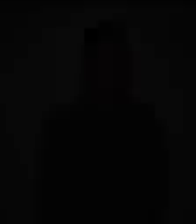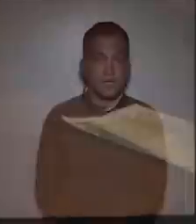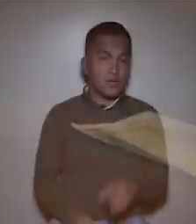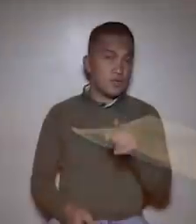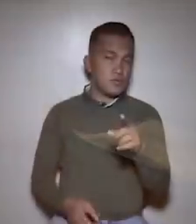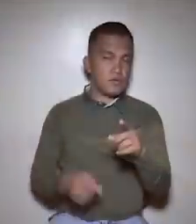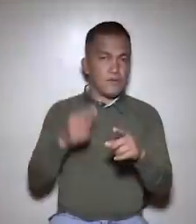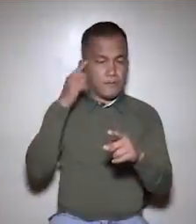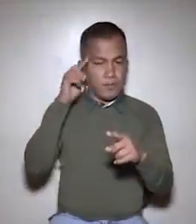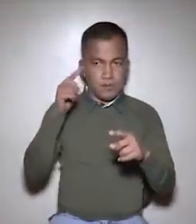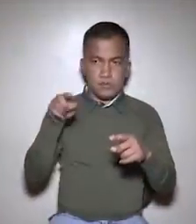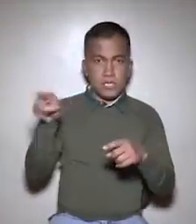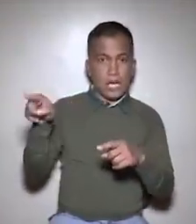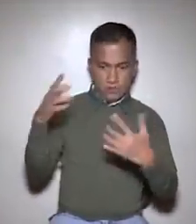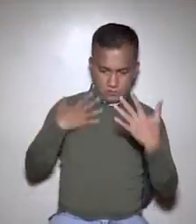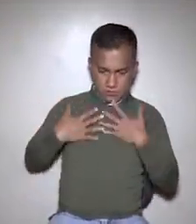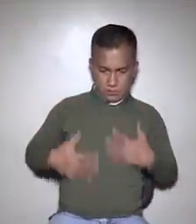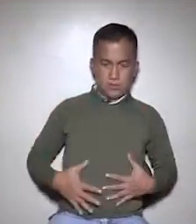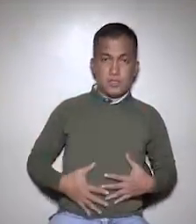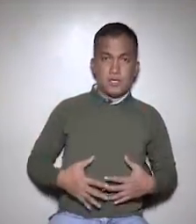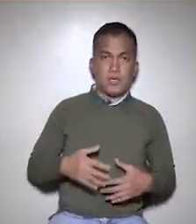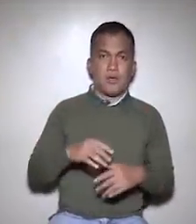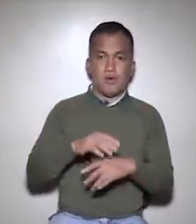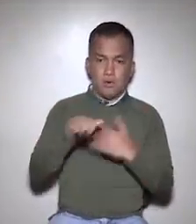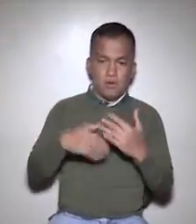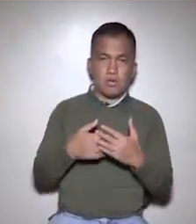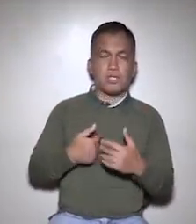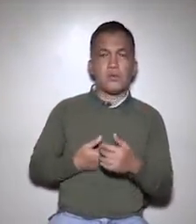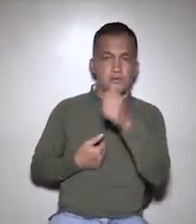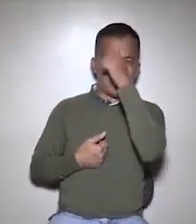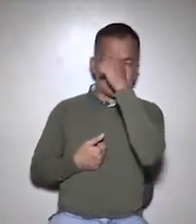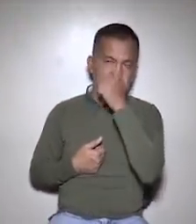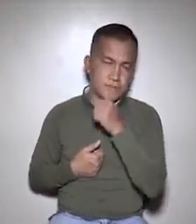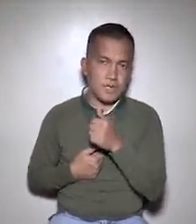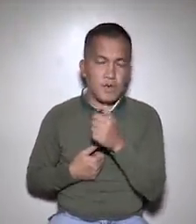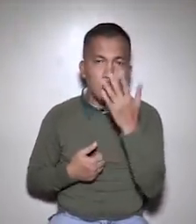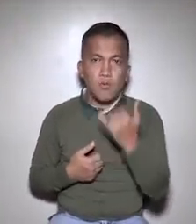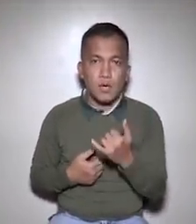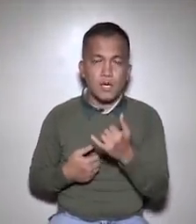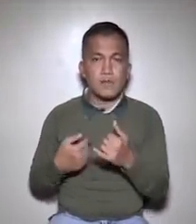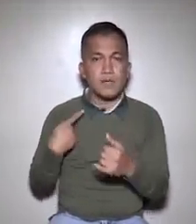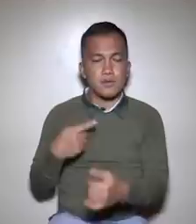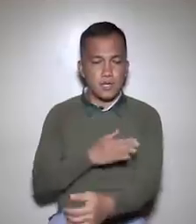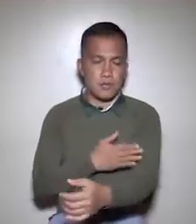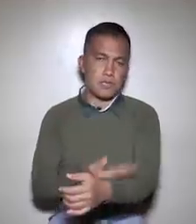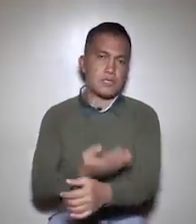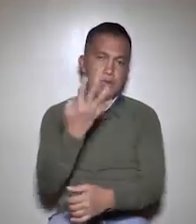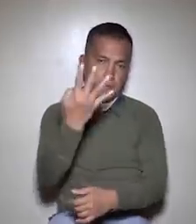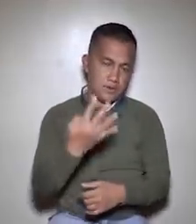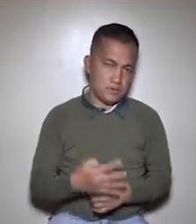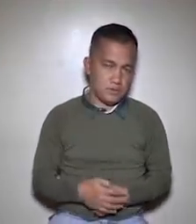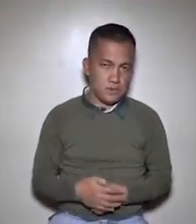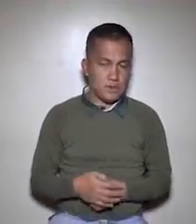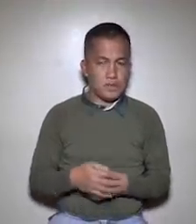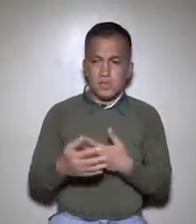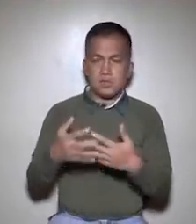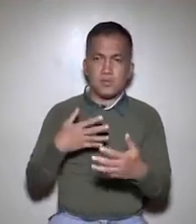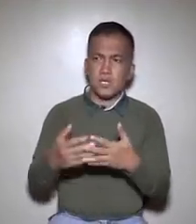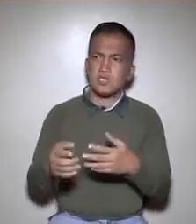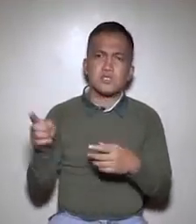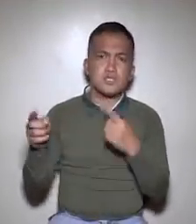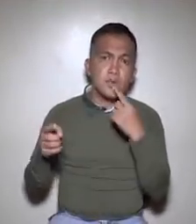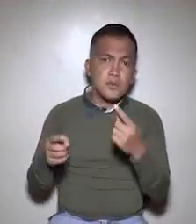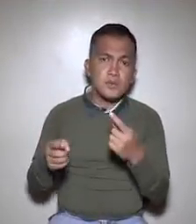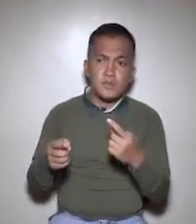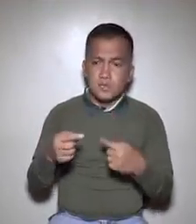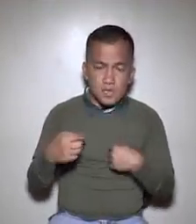sir. Yung pangmumulestya niyo po sa akin, lahat po, tiniis ko po yun. Kasi po may apat na anak po ako. Kaya kahit anong